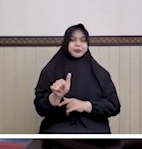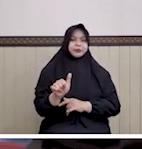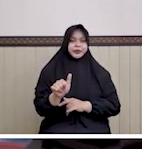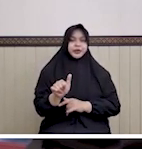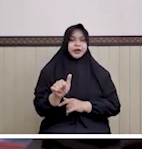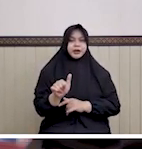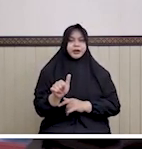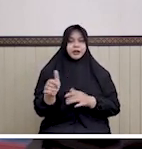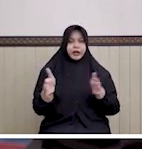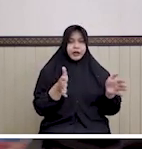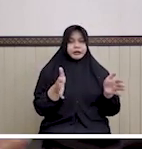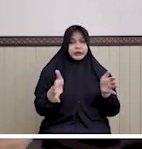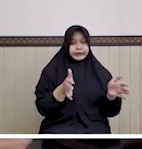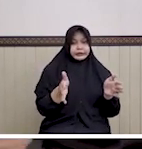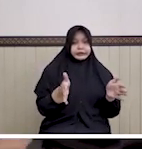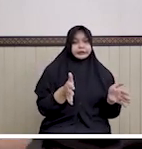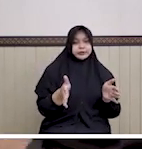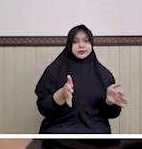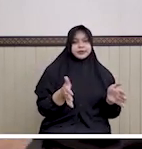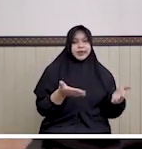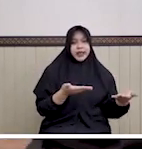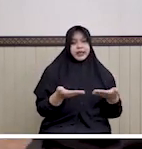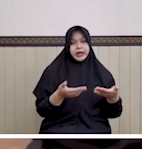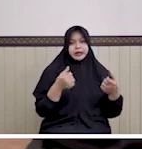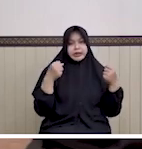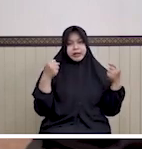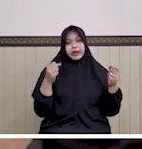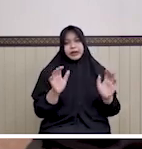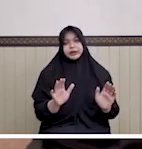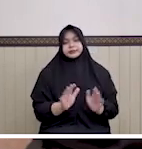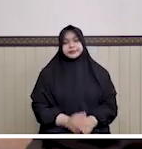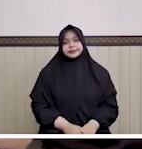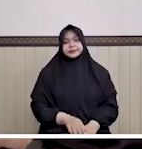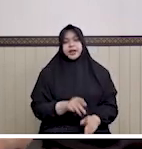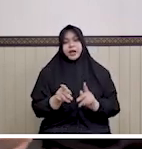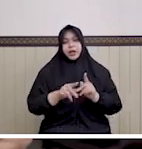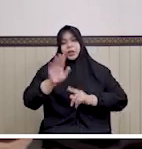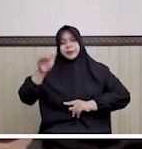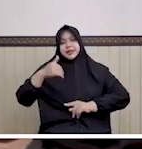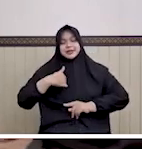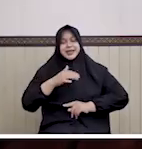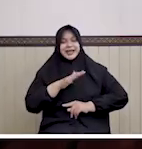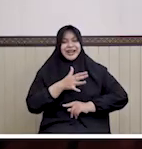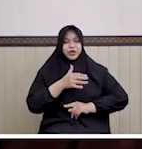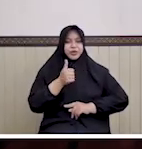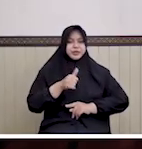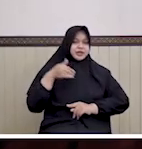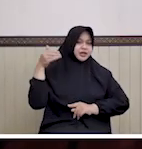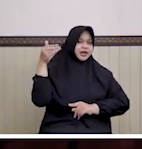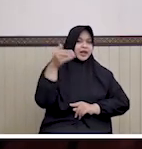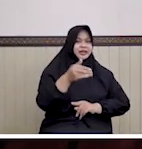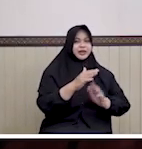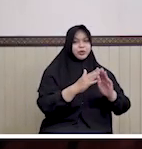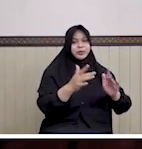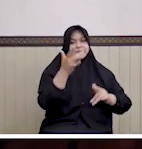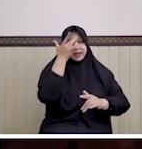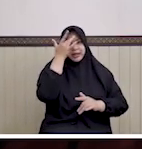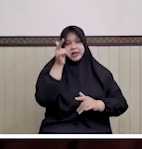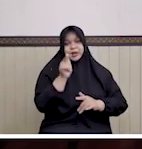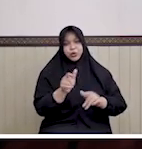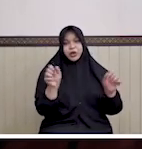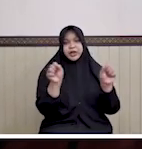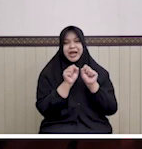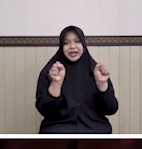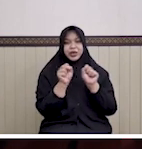diapa namanya dikondisikan lah seperti itu biasanya seperti itu kalau memang masih ragu-ragu datang ke rumah sakit yang